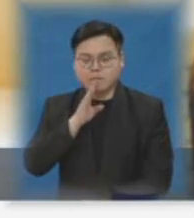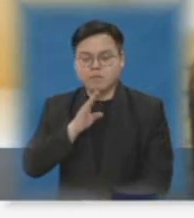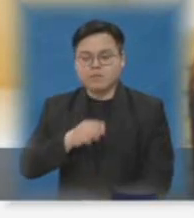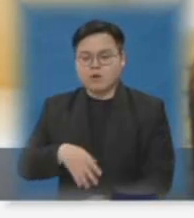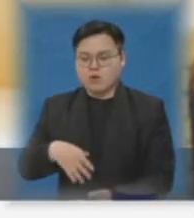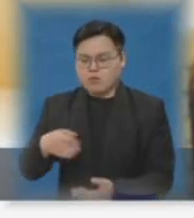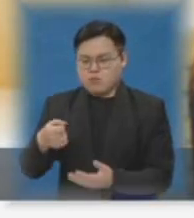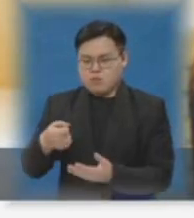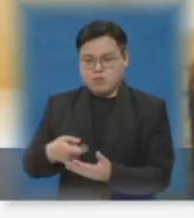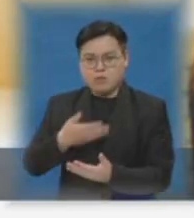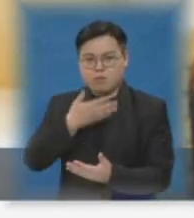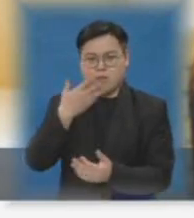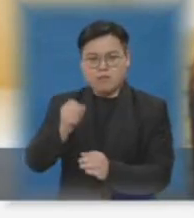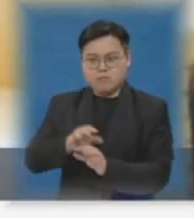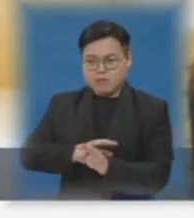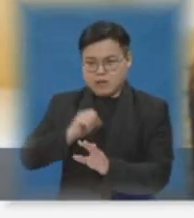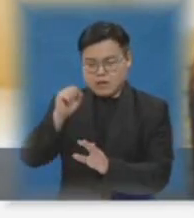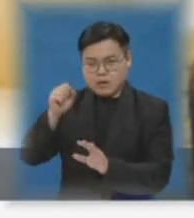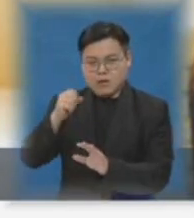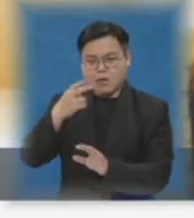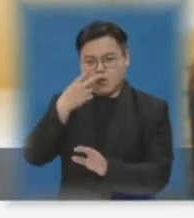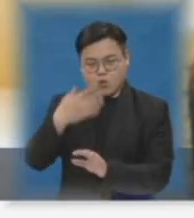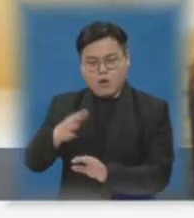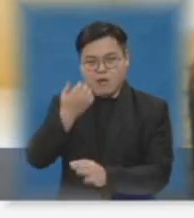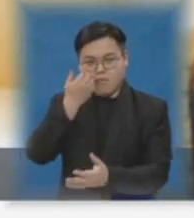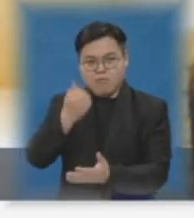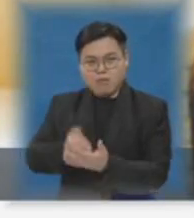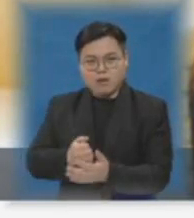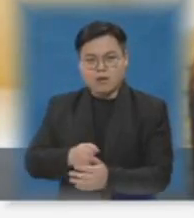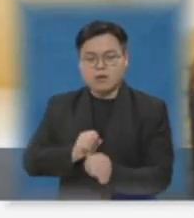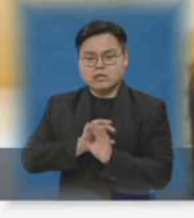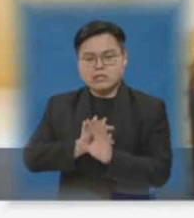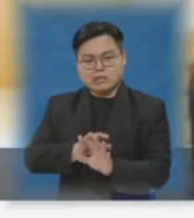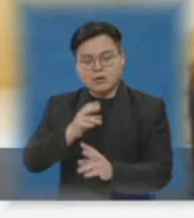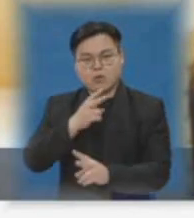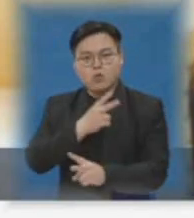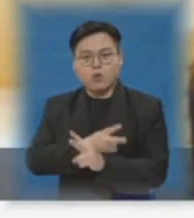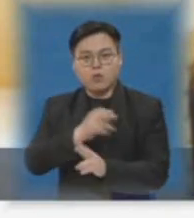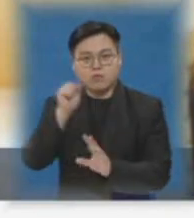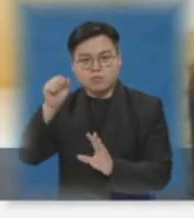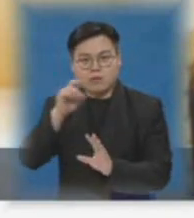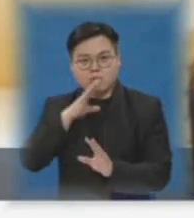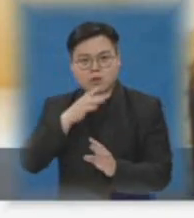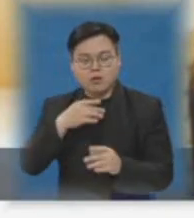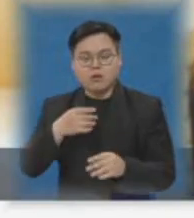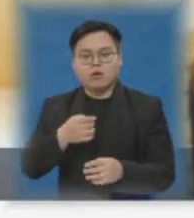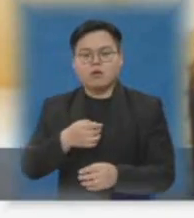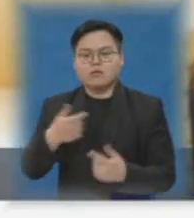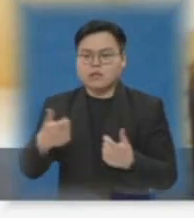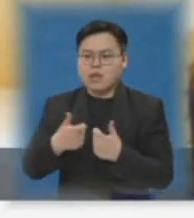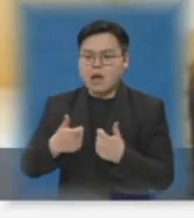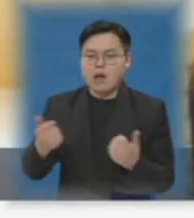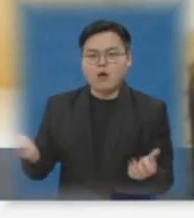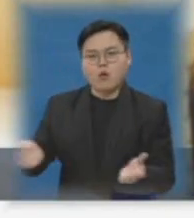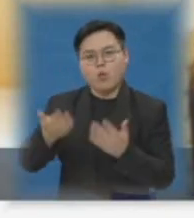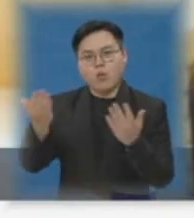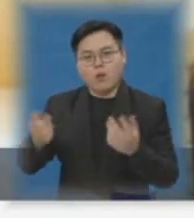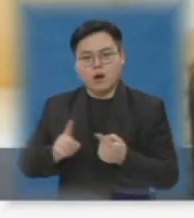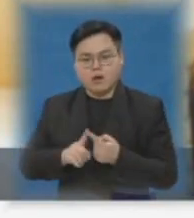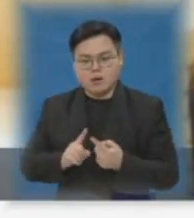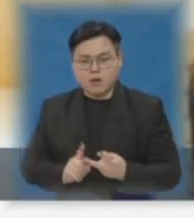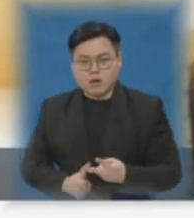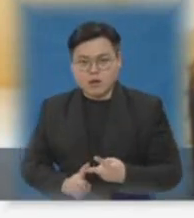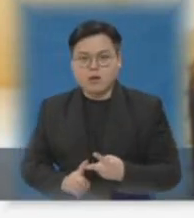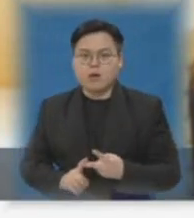Бүртгэлгүй жагсаал цуглаан гэдэг нь нотлогдсон. Жагсаал цуглаан хийх журмын тухай хуулаар дайны шалтгаан нөхцөлийн талаар суртчилсан бусад байдлаар